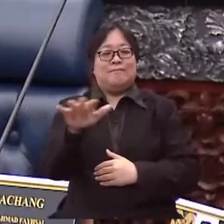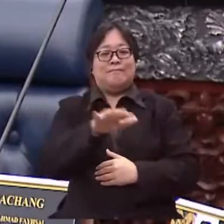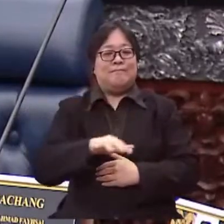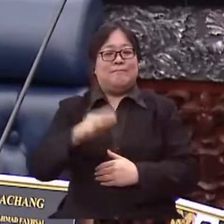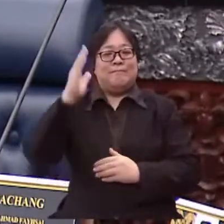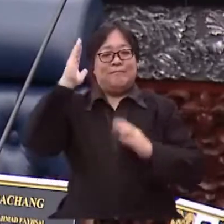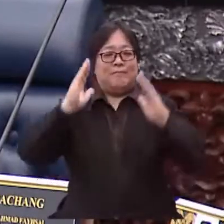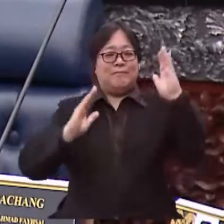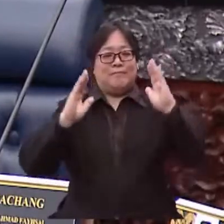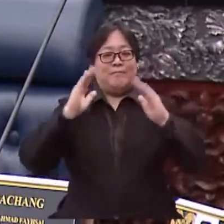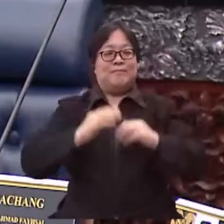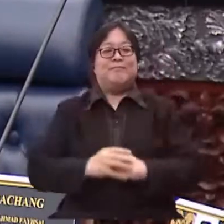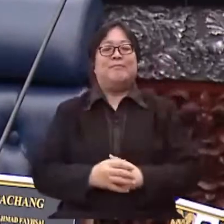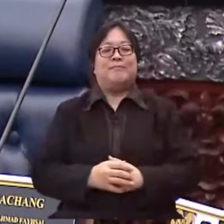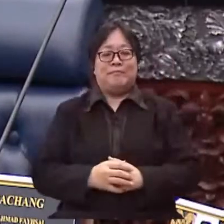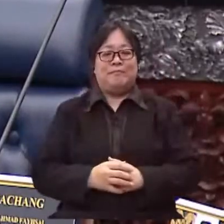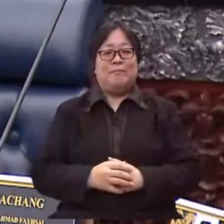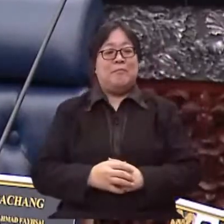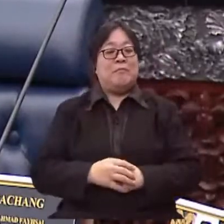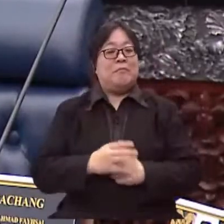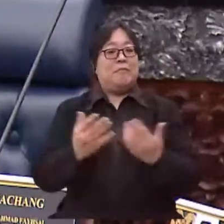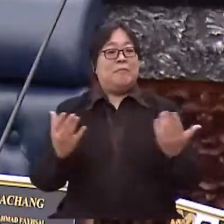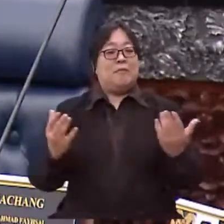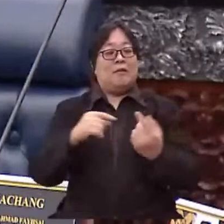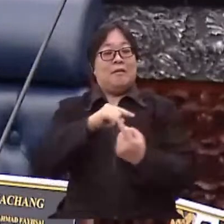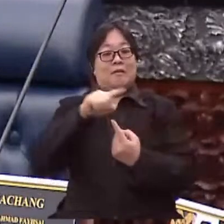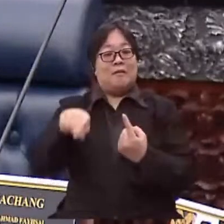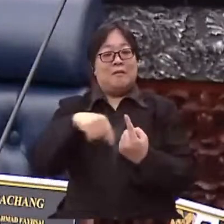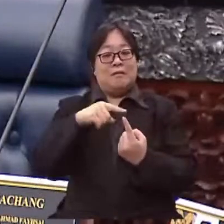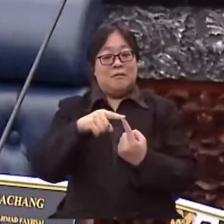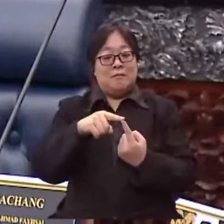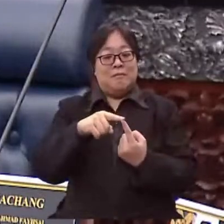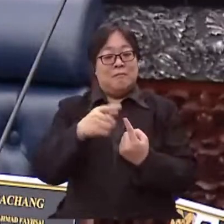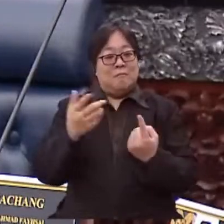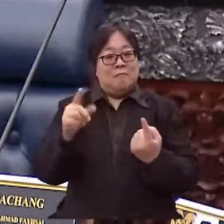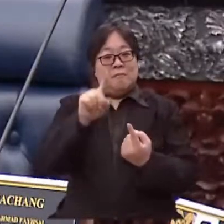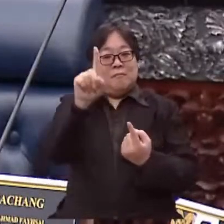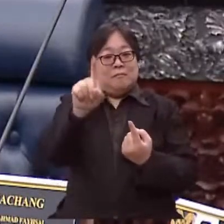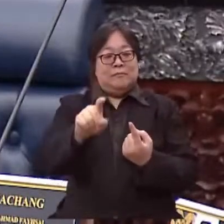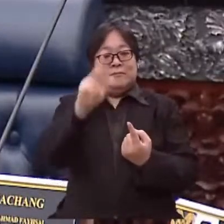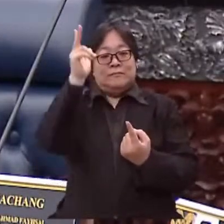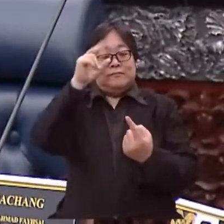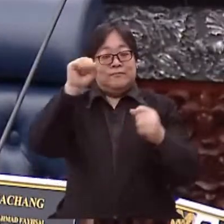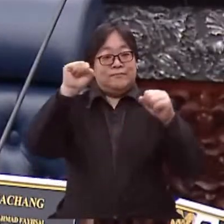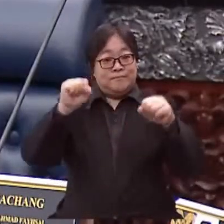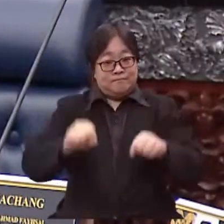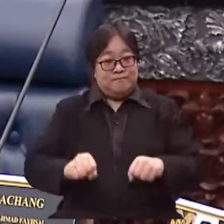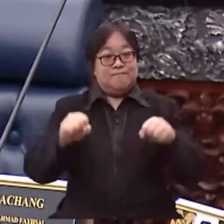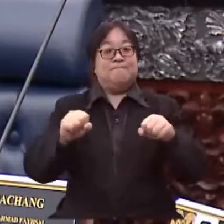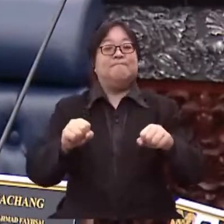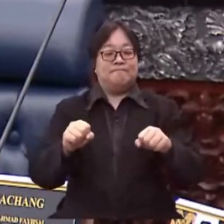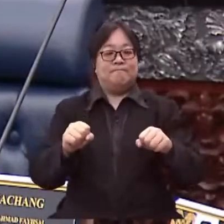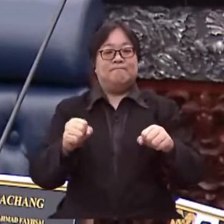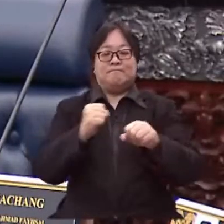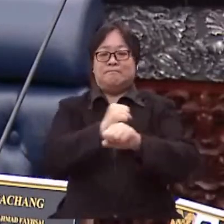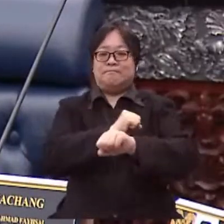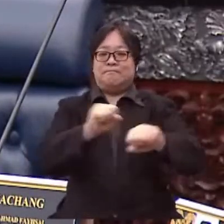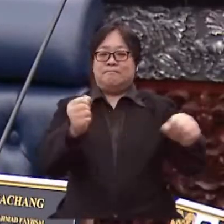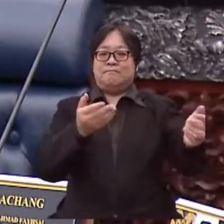Malaysia dan juga apabila Adakah kerajaan boleh memastikan bahwa